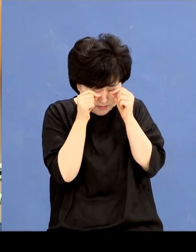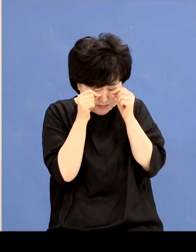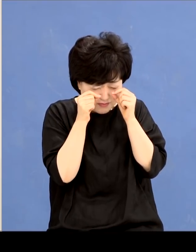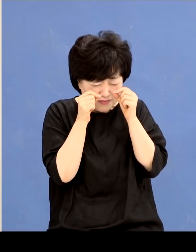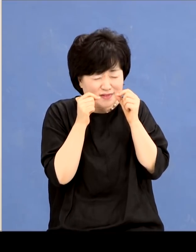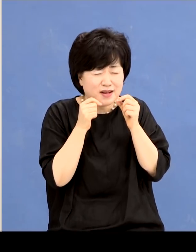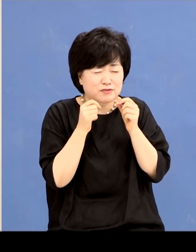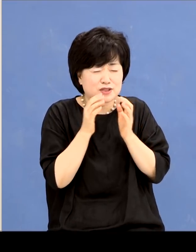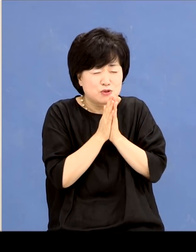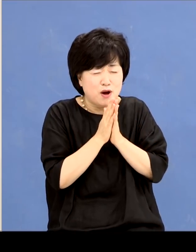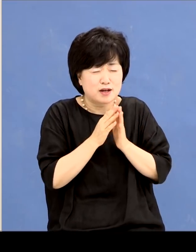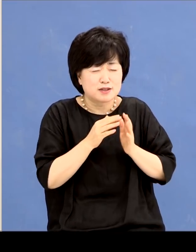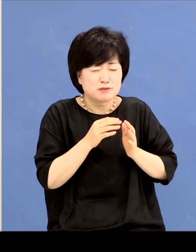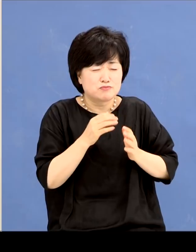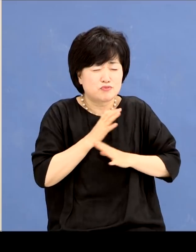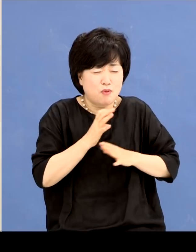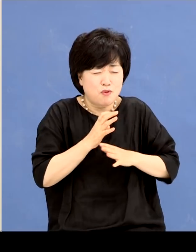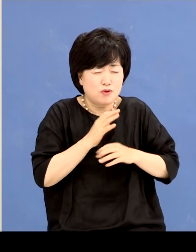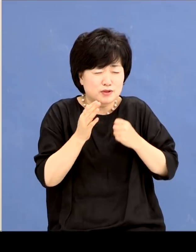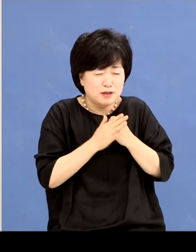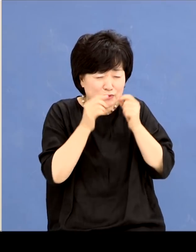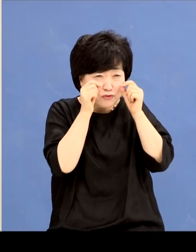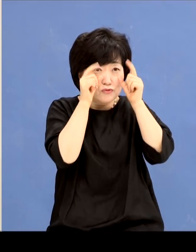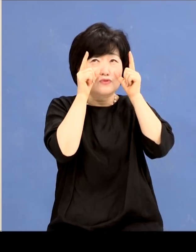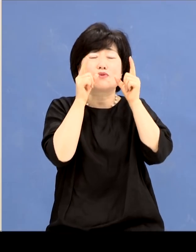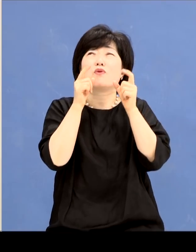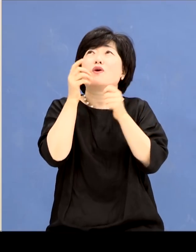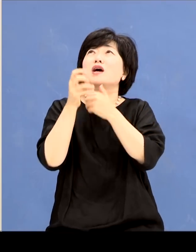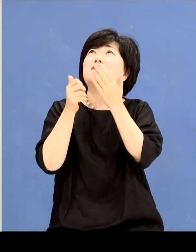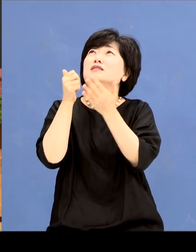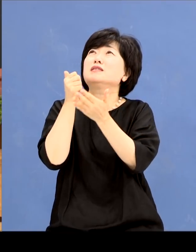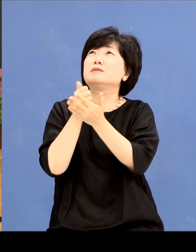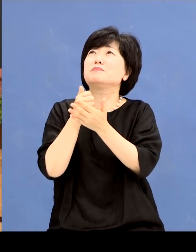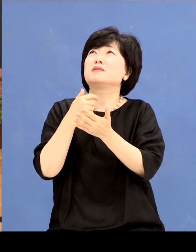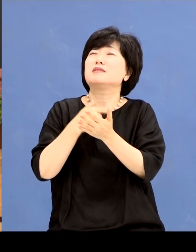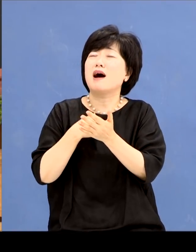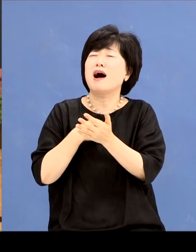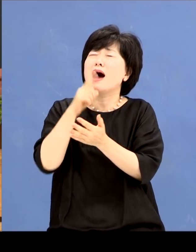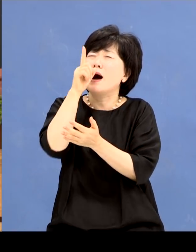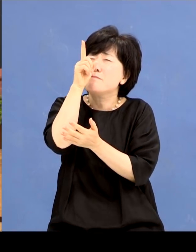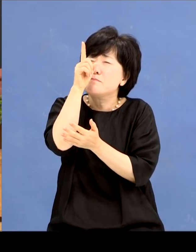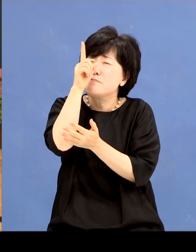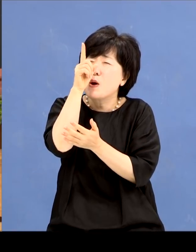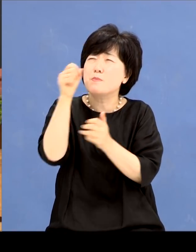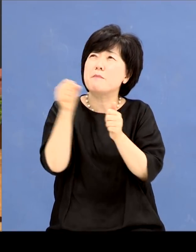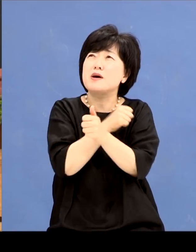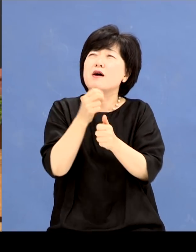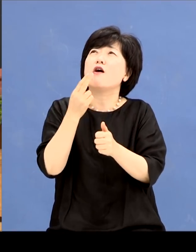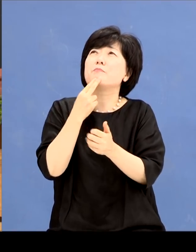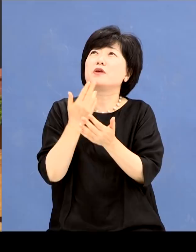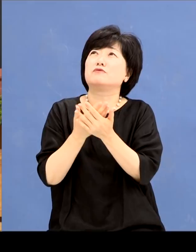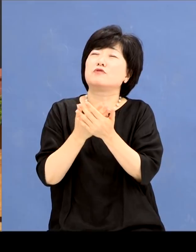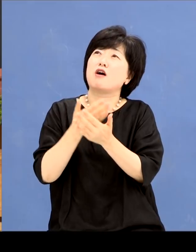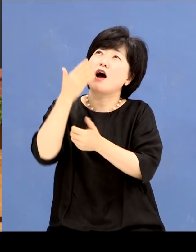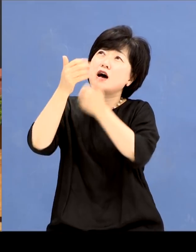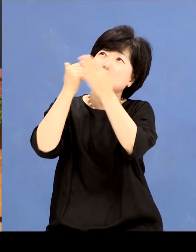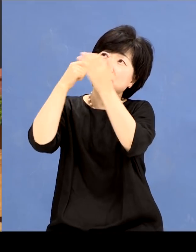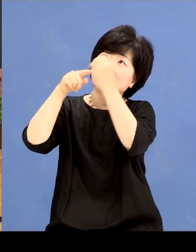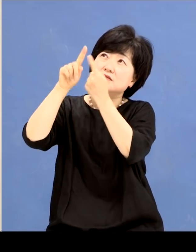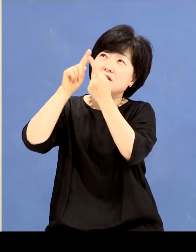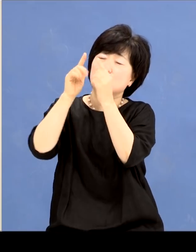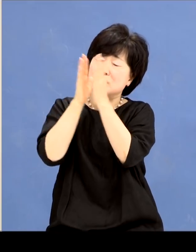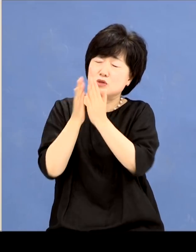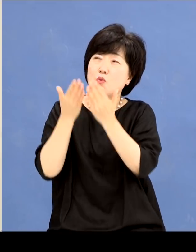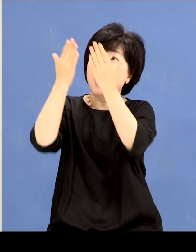뜨고 하나님 이번 한 번만 안 맞게 해주세요. 교회 선생님께서 하나님 뜻대로 기도하면 하나님께서 다 들어주신다고